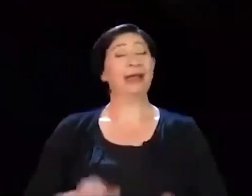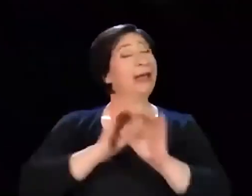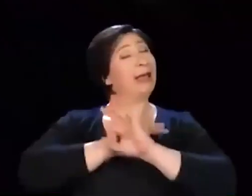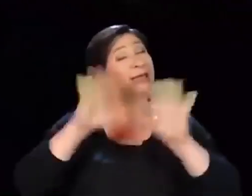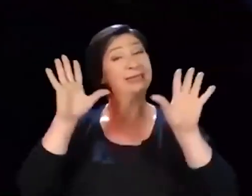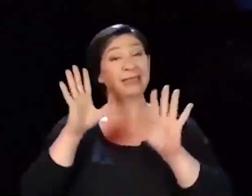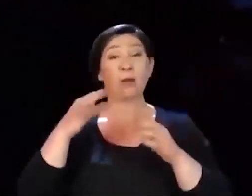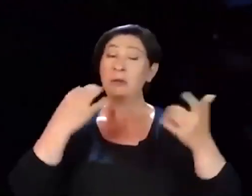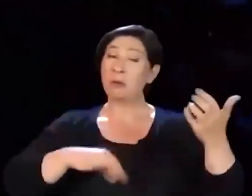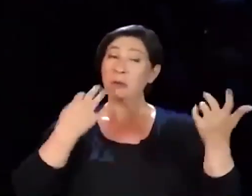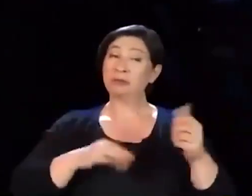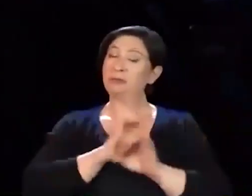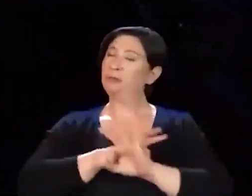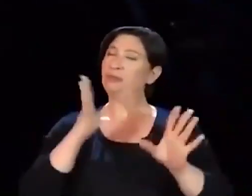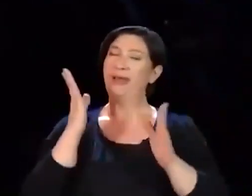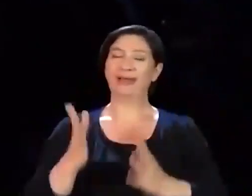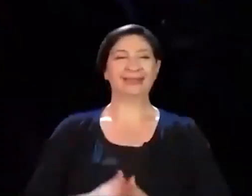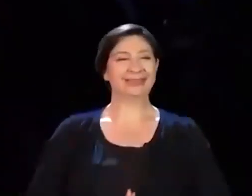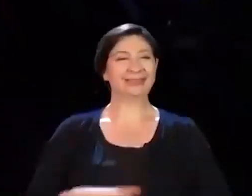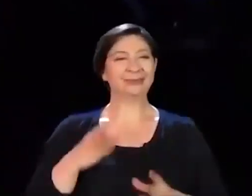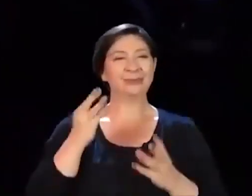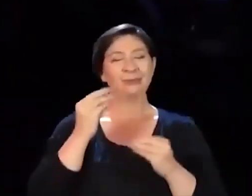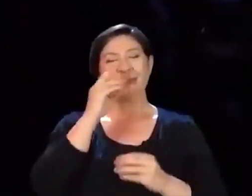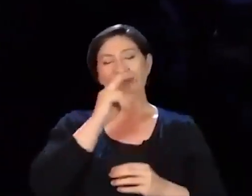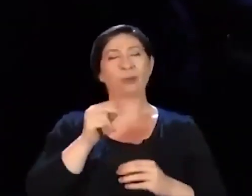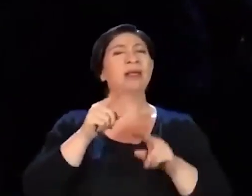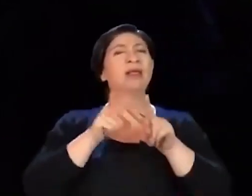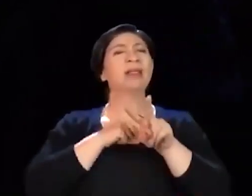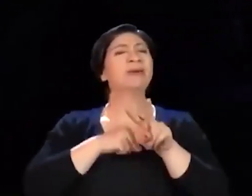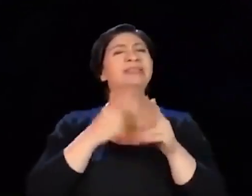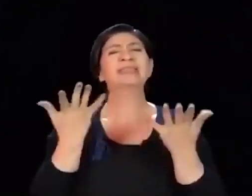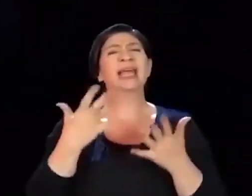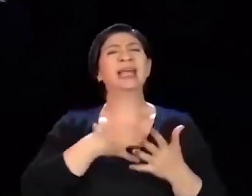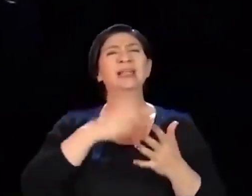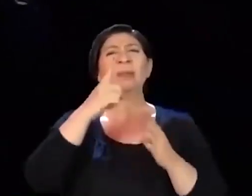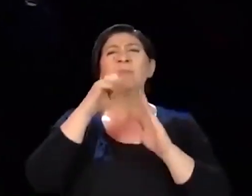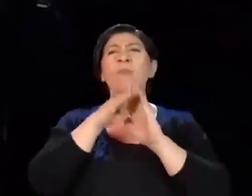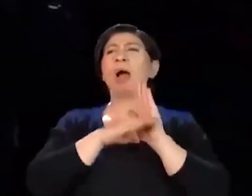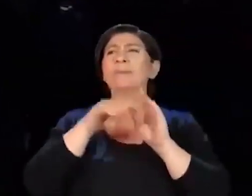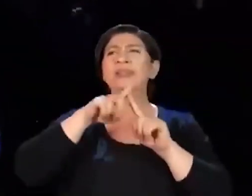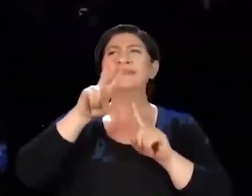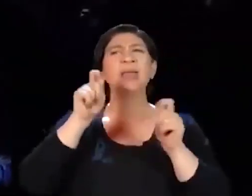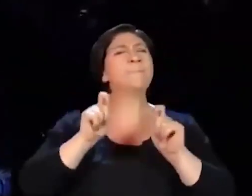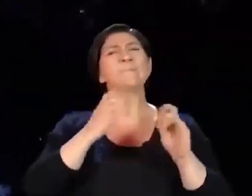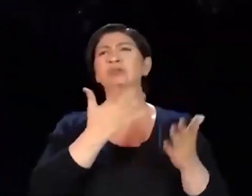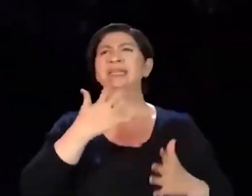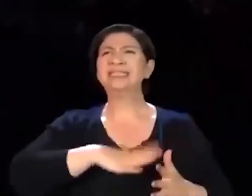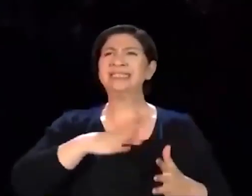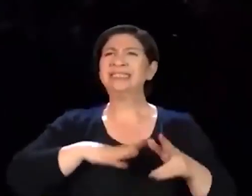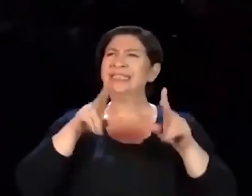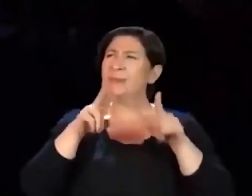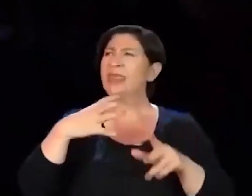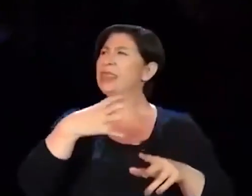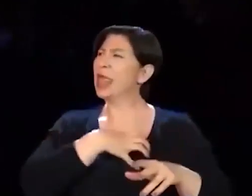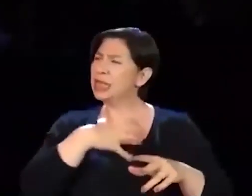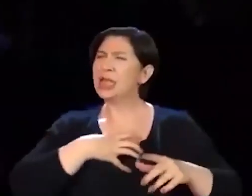Harika. Orkestra süper ya. Evet, peki. Yılmaz, niçin kendine bir program yapmıyorsun? İstediğin gibi kendi